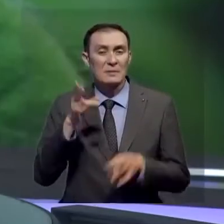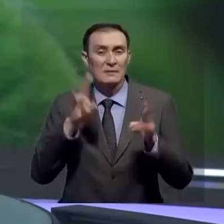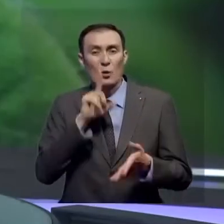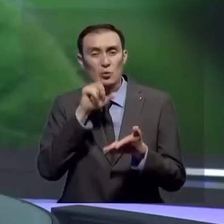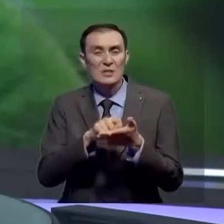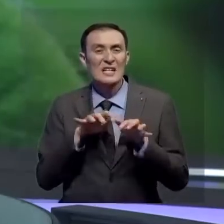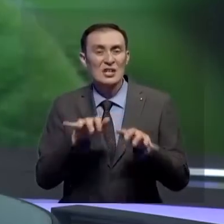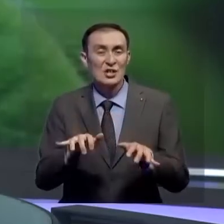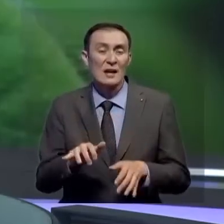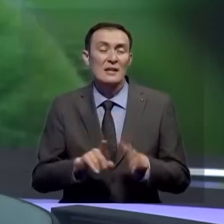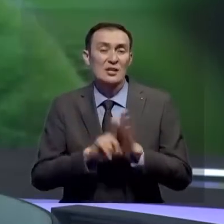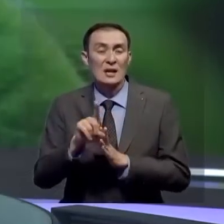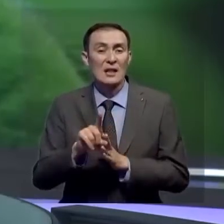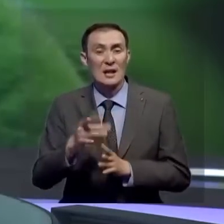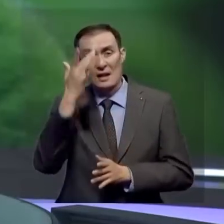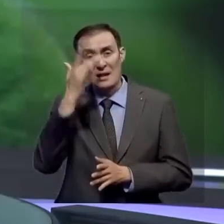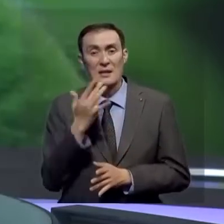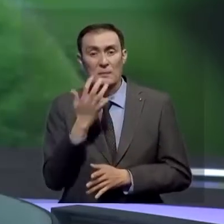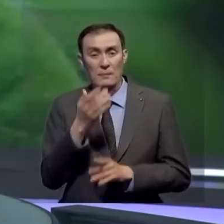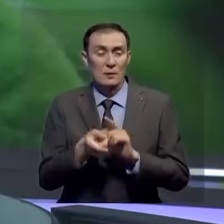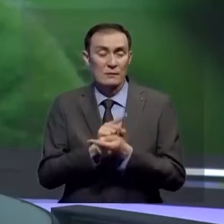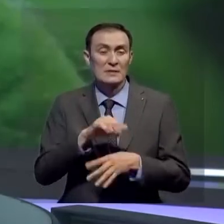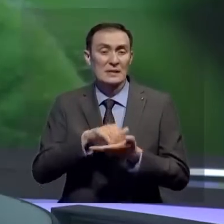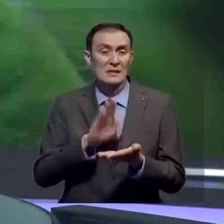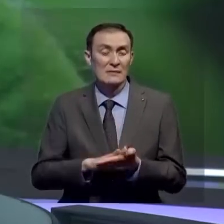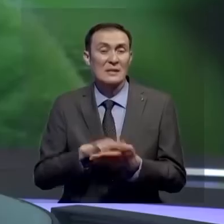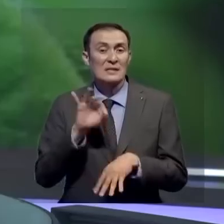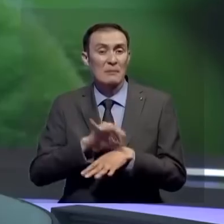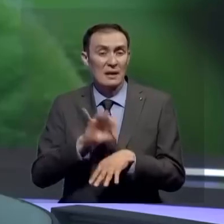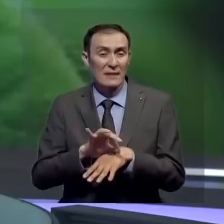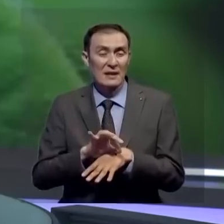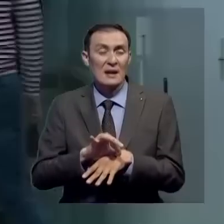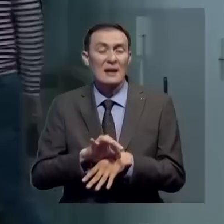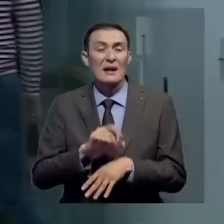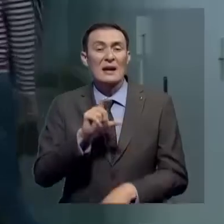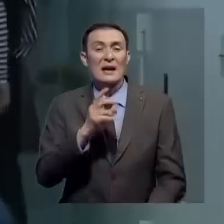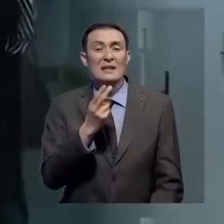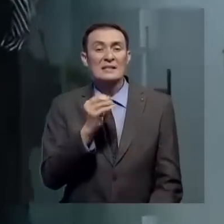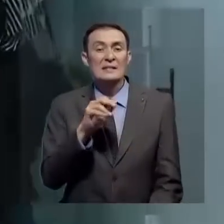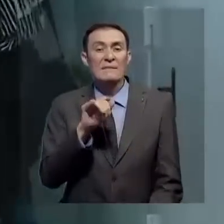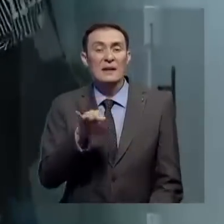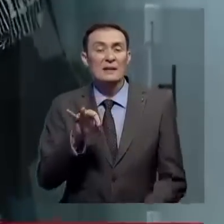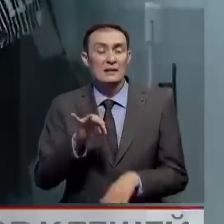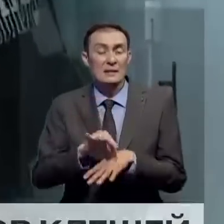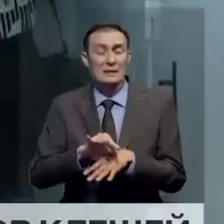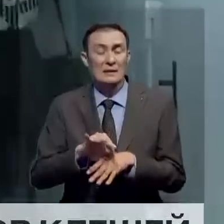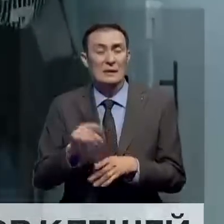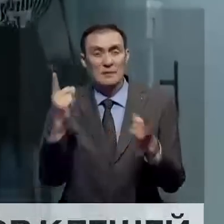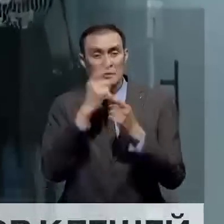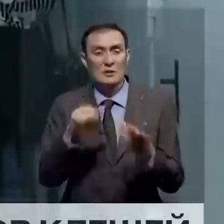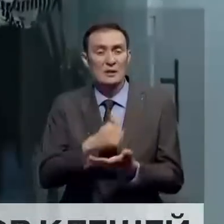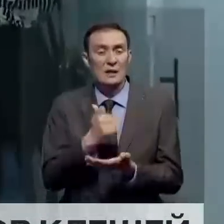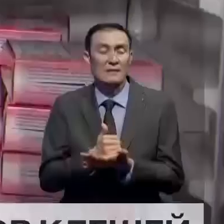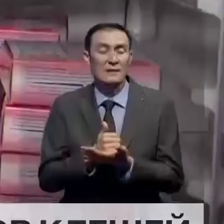укусов клещей с начала эпидемиологического сезона. Зарегистрирован один случай заболевания энцефалитом. Об этом сообщил главный государственный санитарный